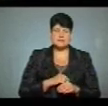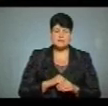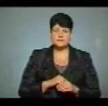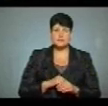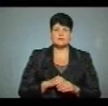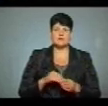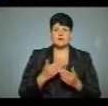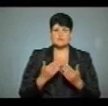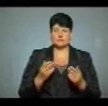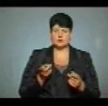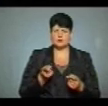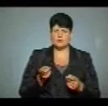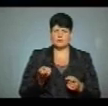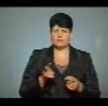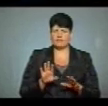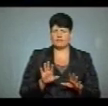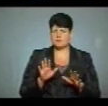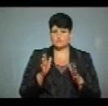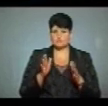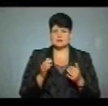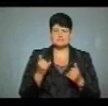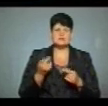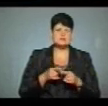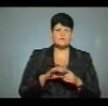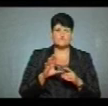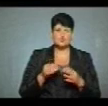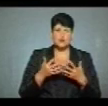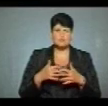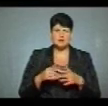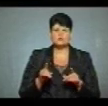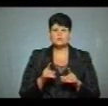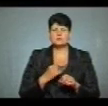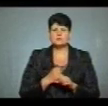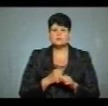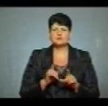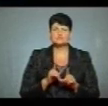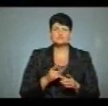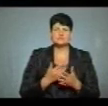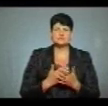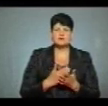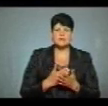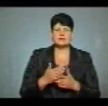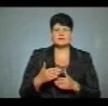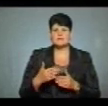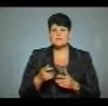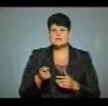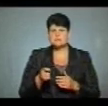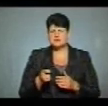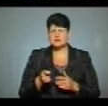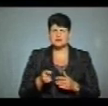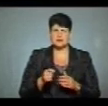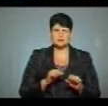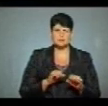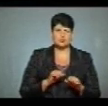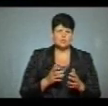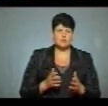виставку потрапив випадково. Це все обладнання, що воно працює, що воно собою являє, ці двері, такі замки,